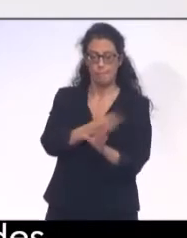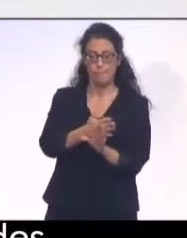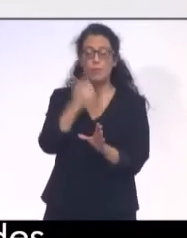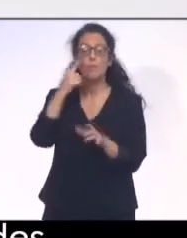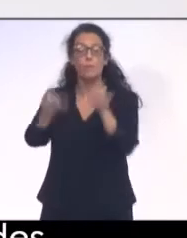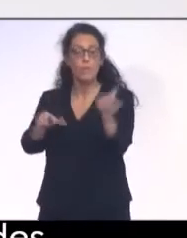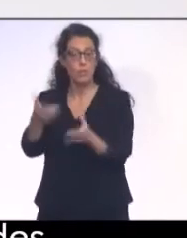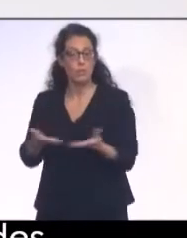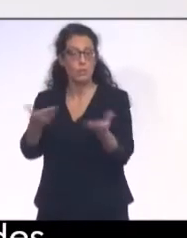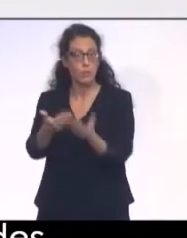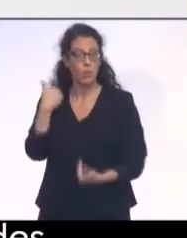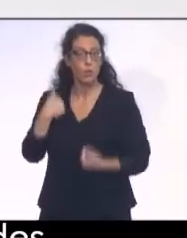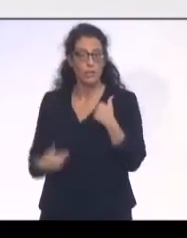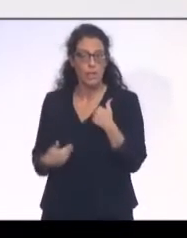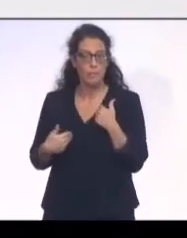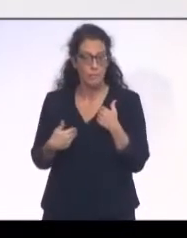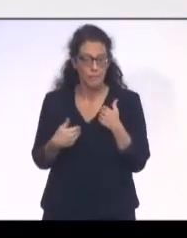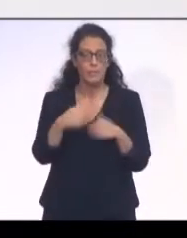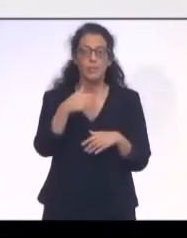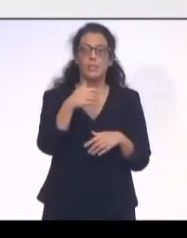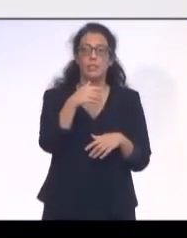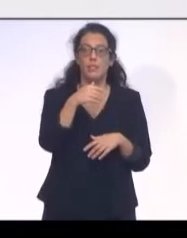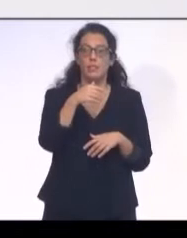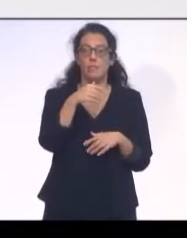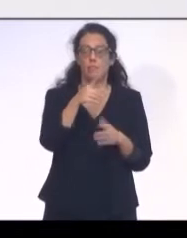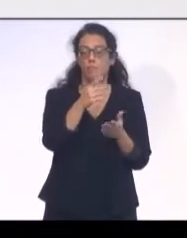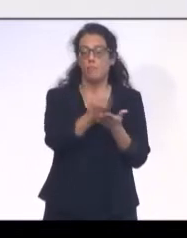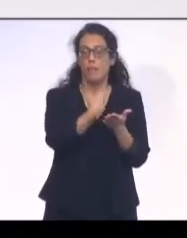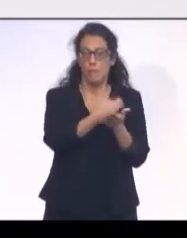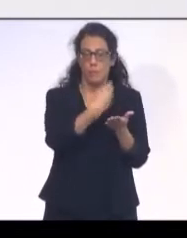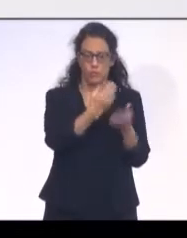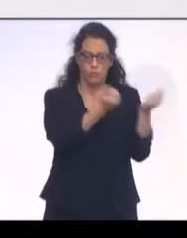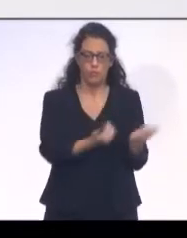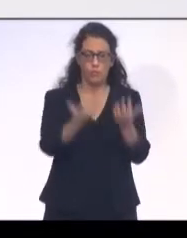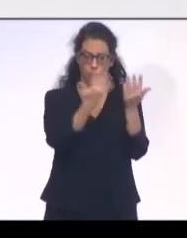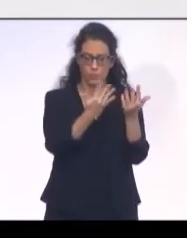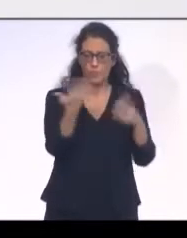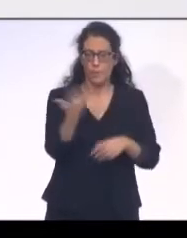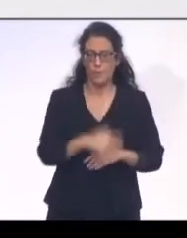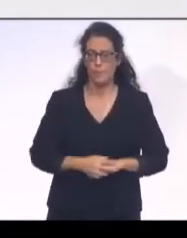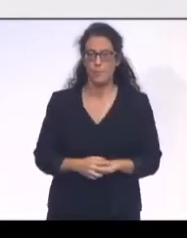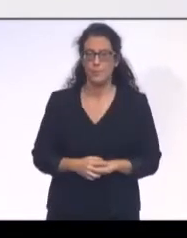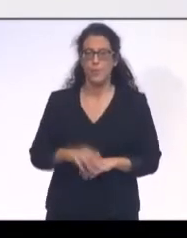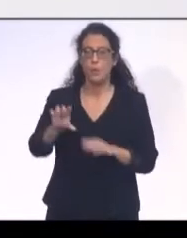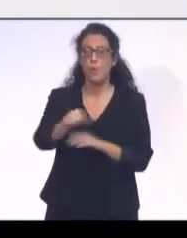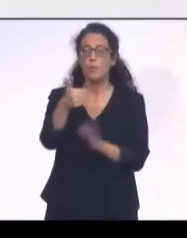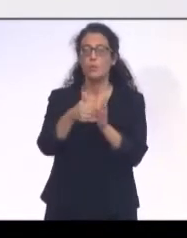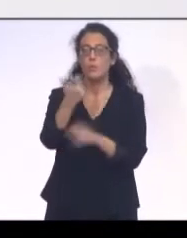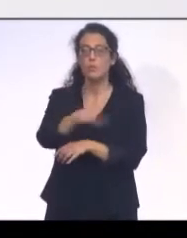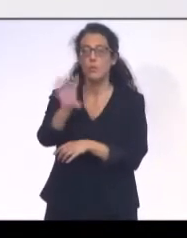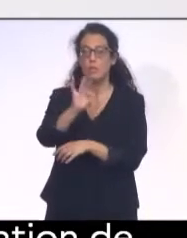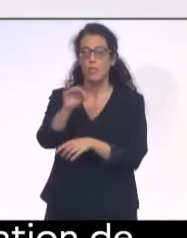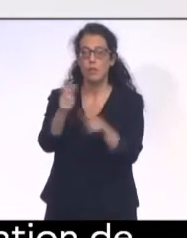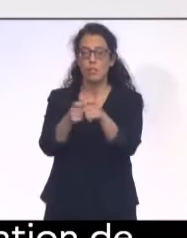handicap, les derniers chiffres communiqués par l'adresse indiquent que, au sein de près des 11 250 établissements et